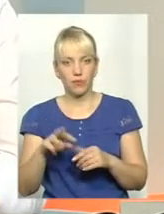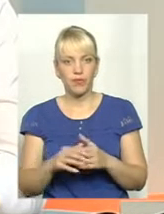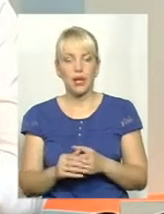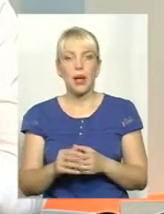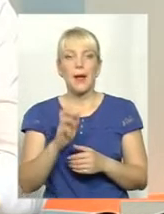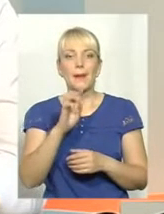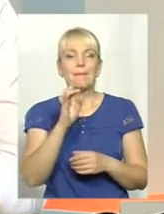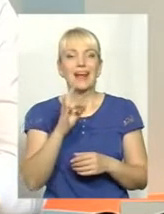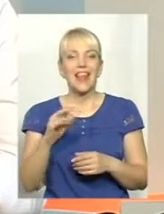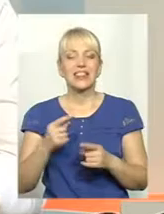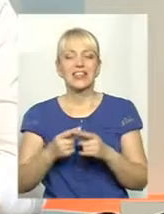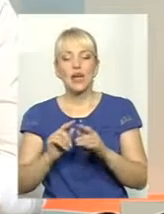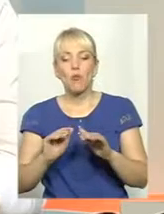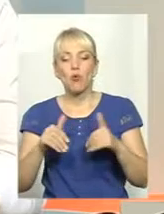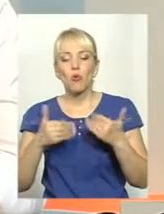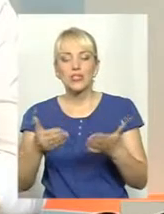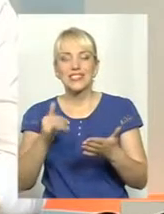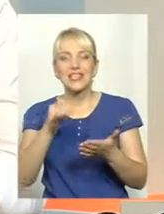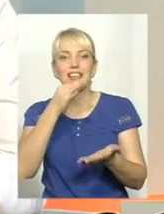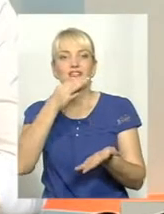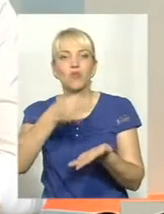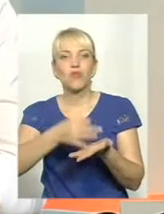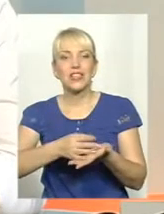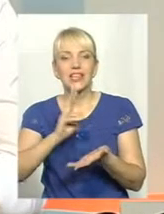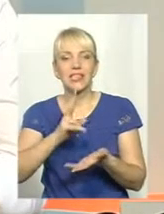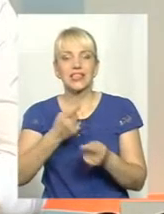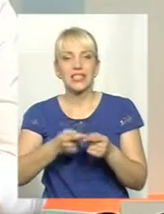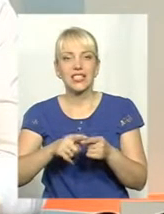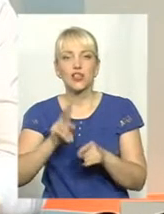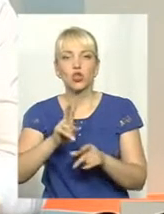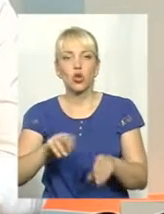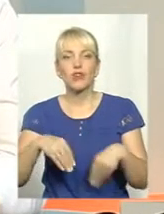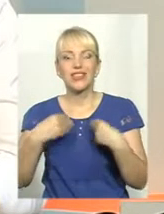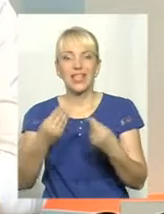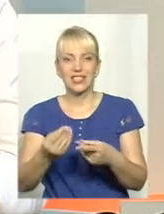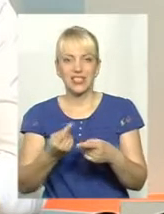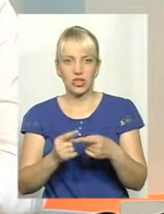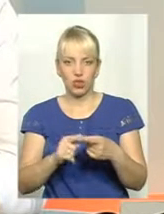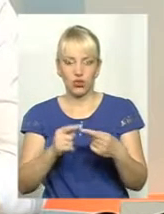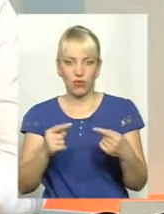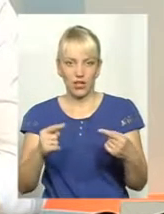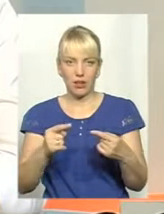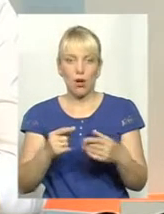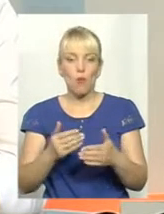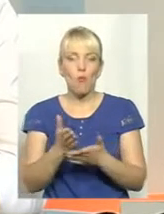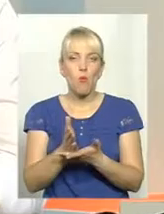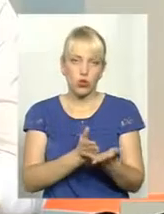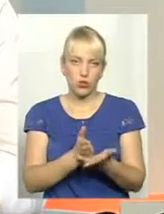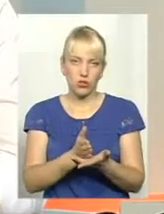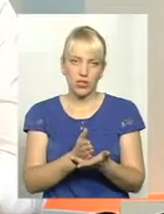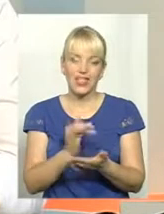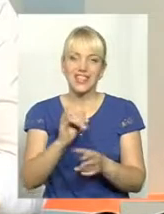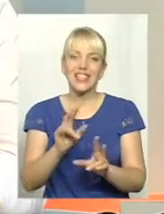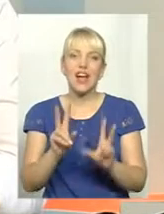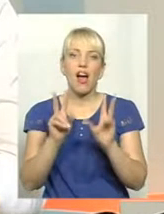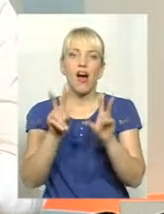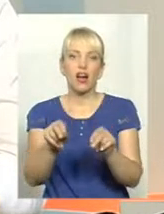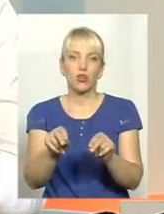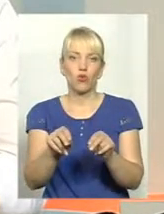відповідну якість тих послуг і тих товарів, які ми будемо пропонувати під цим брендом. Тому бренд Хмельниччини –